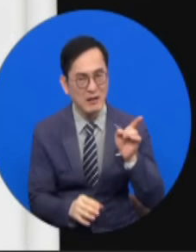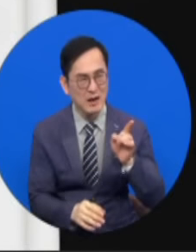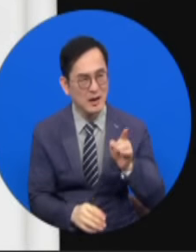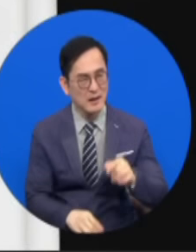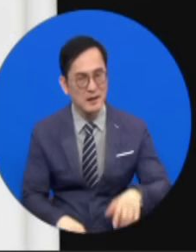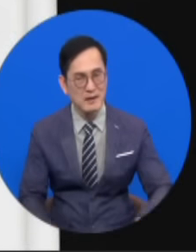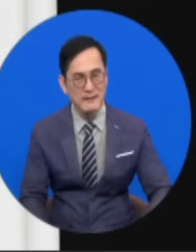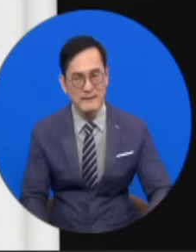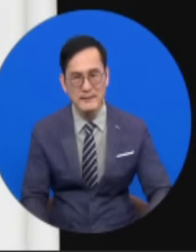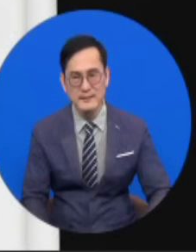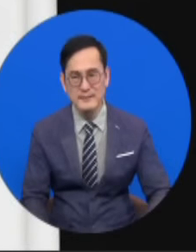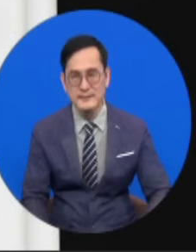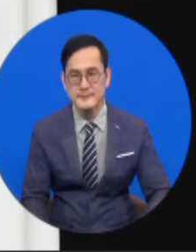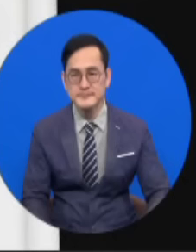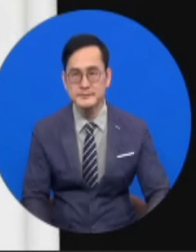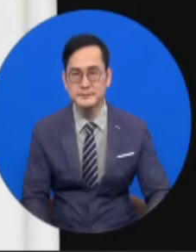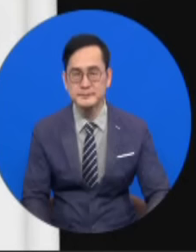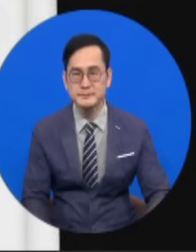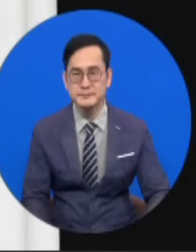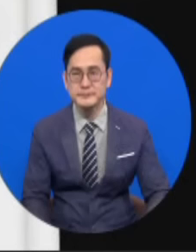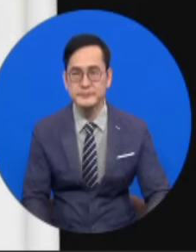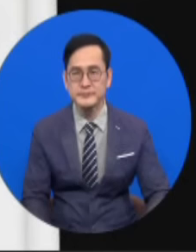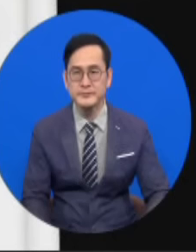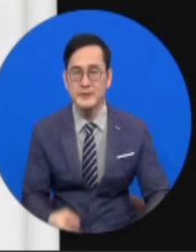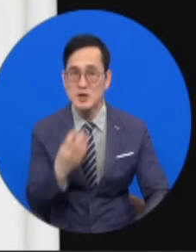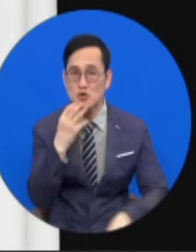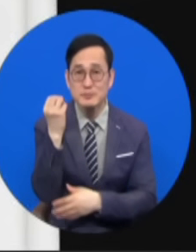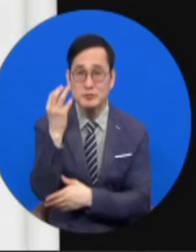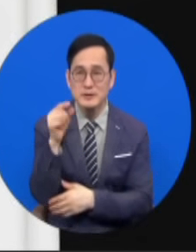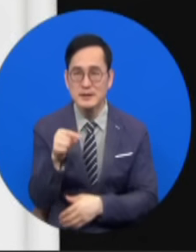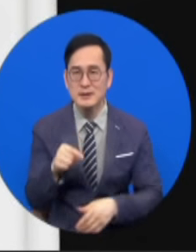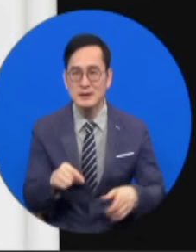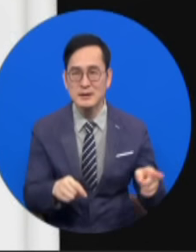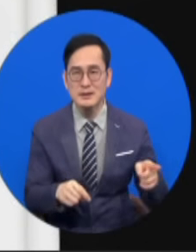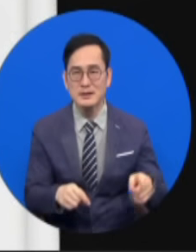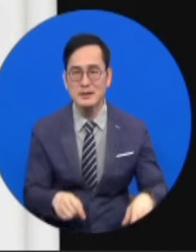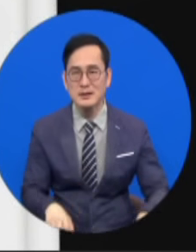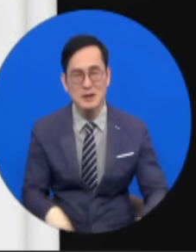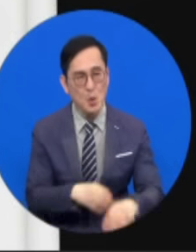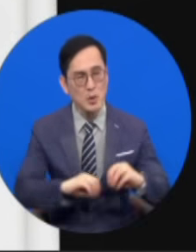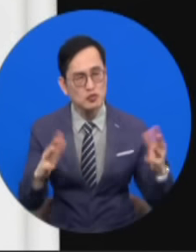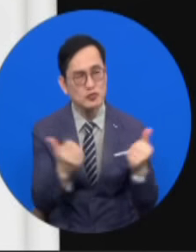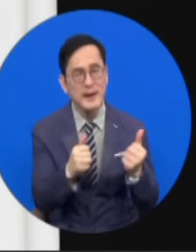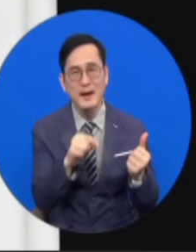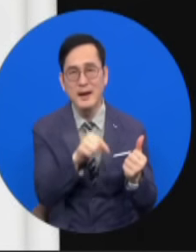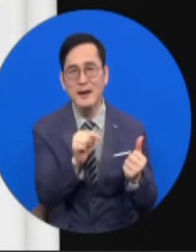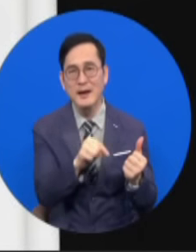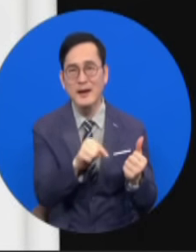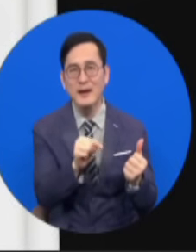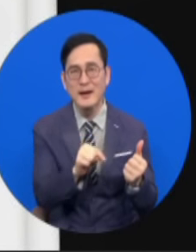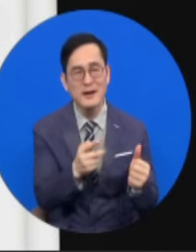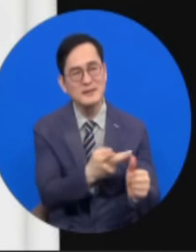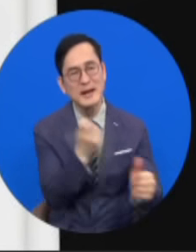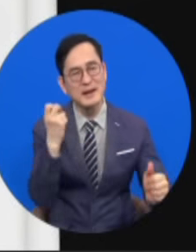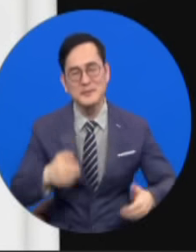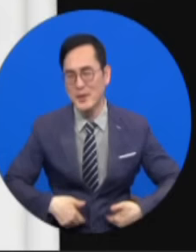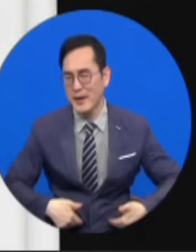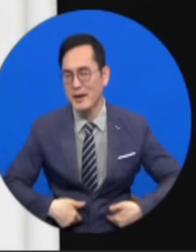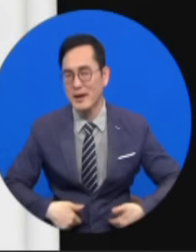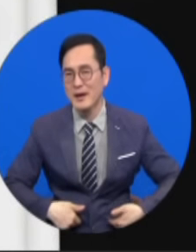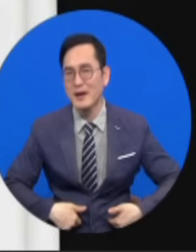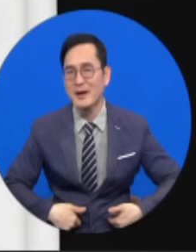실익도 없다라고 비판하고 있습니다 서울신문 기능정지 치닫는 국회를 탄핵해야 한다 탄핵해야 될 건 수사 검사가 아니라 국회를 탄핵해야